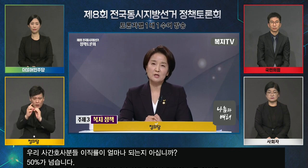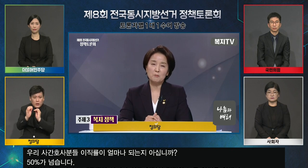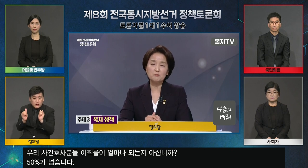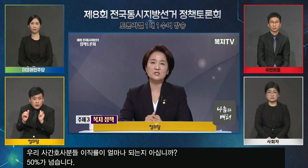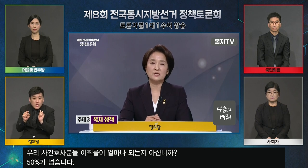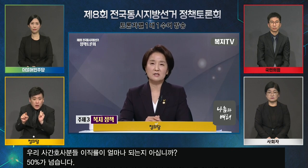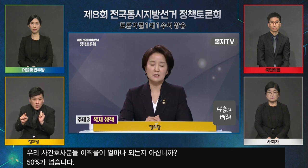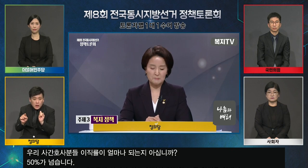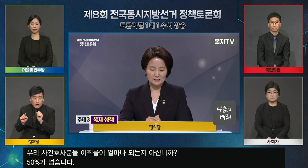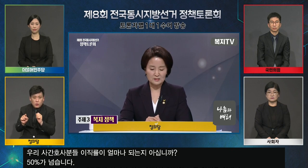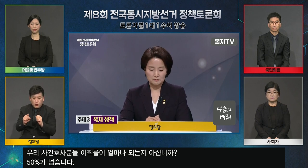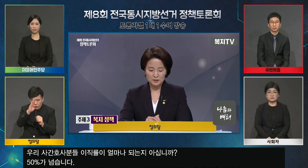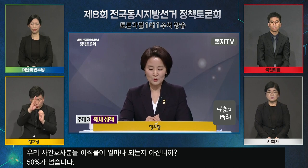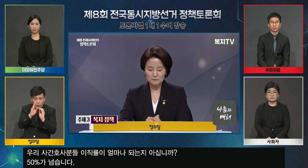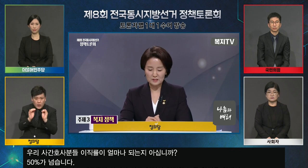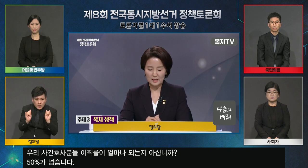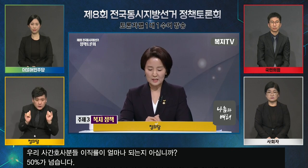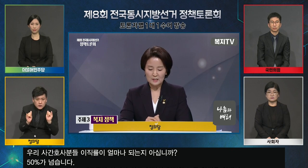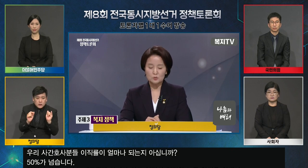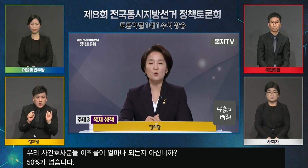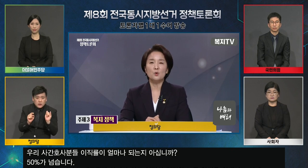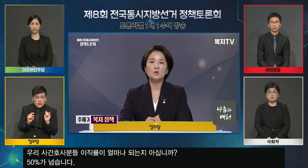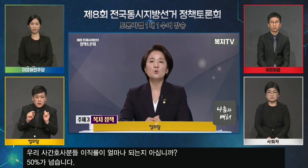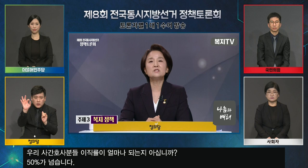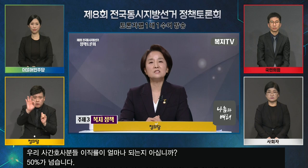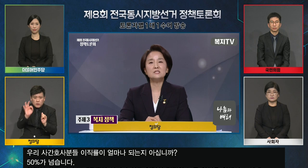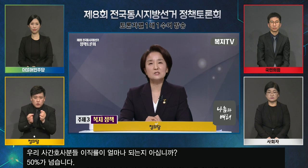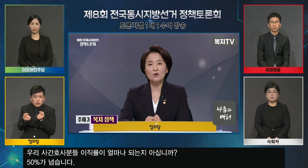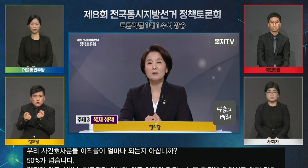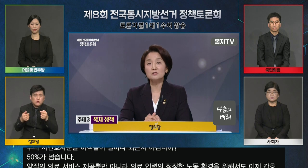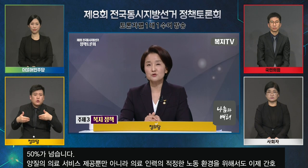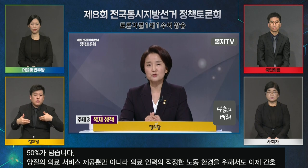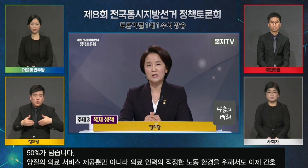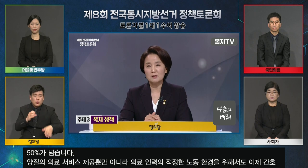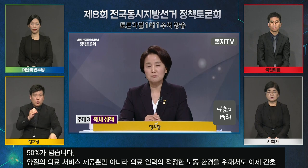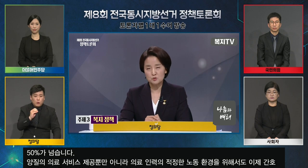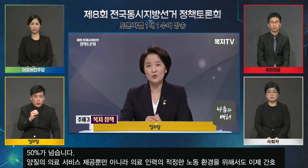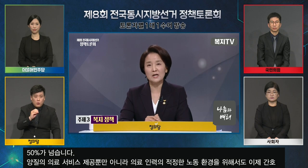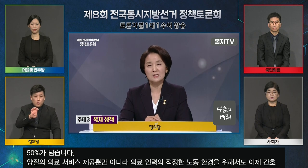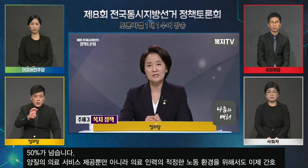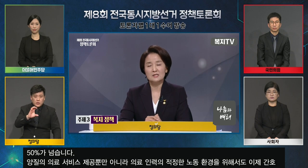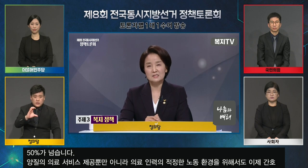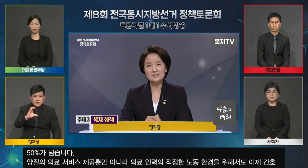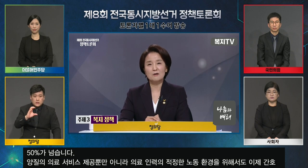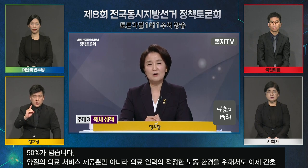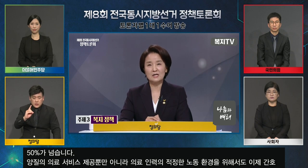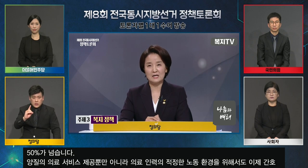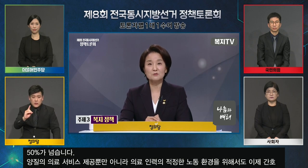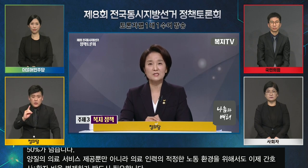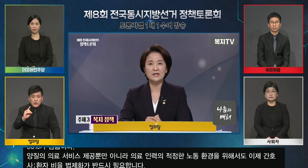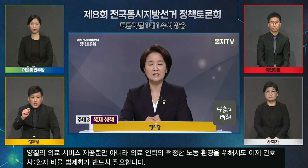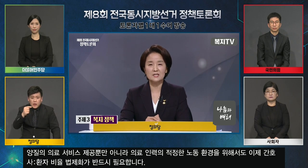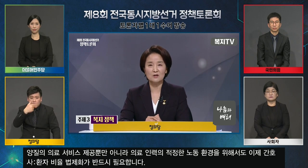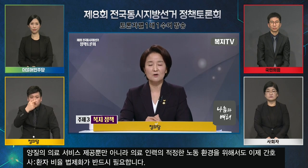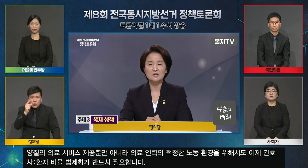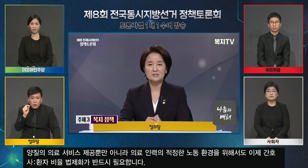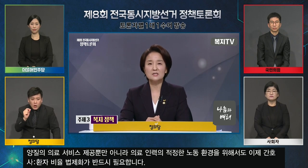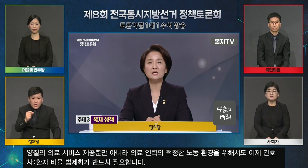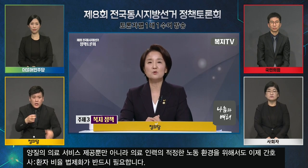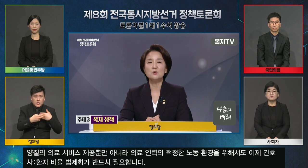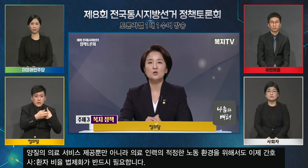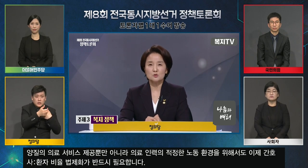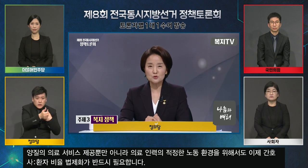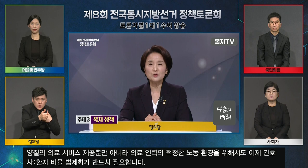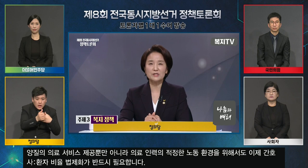비율 법제화가 반드시 필요합니다. 또 OECD 절반 수준에 불과한 의사와 간호사의 인력